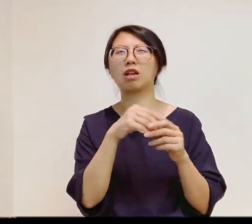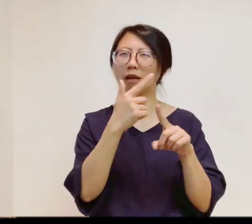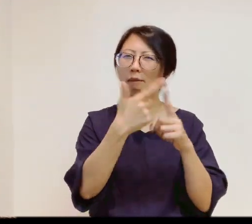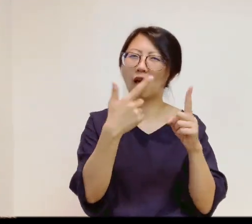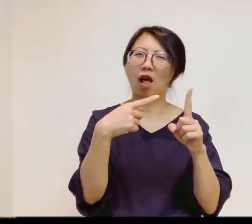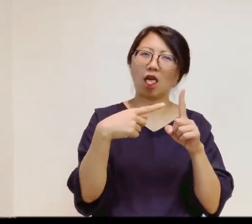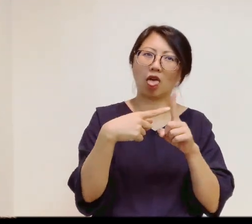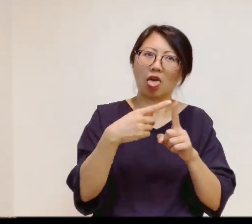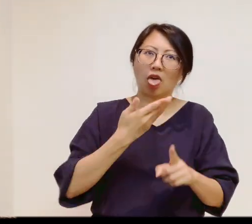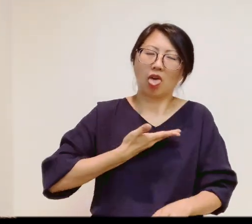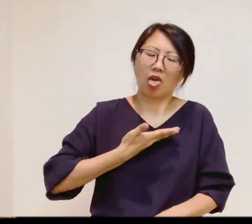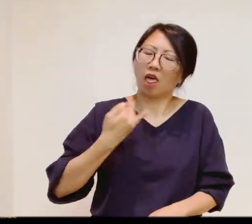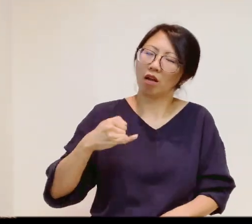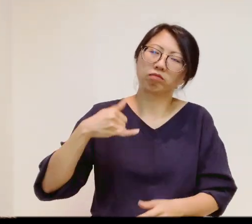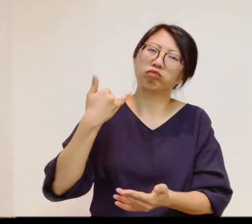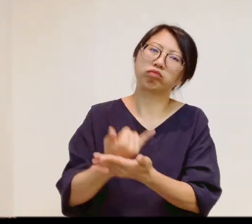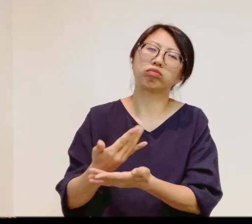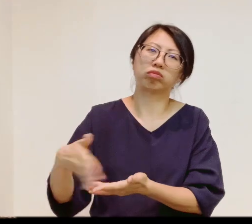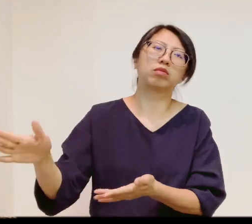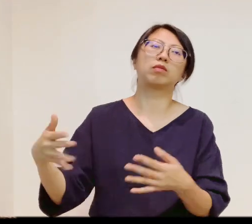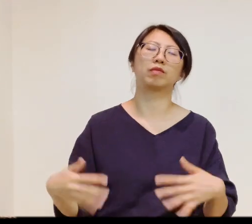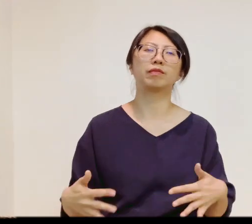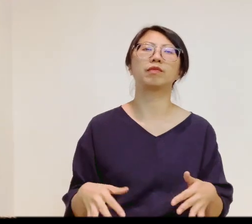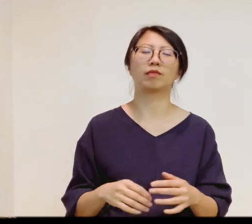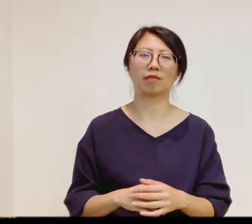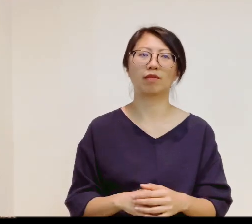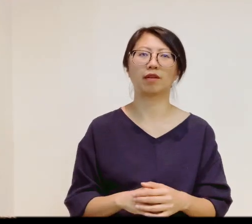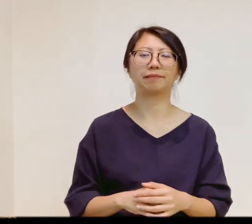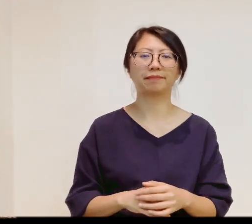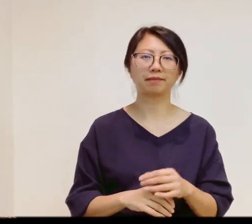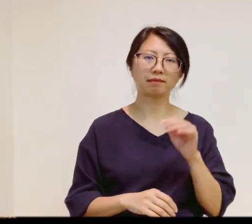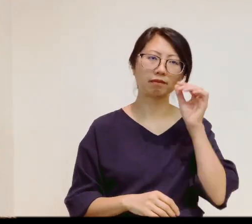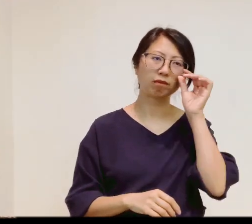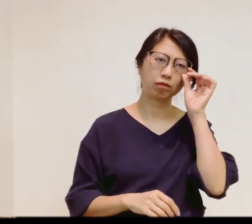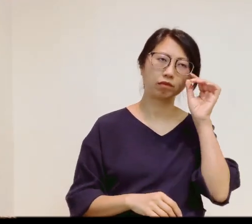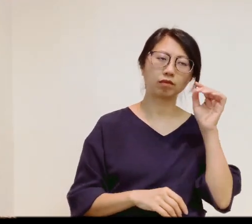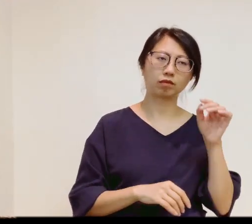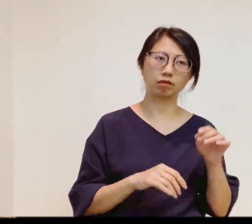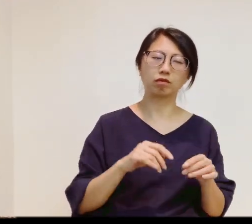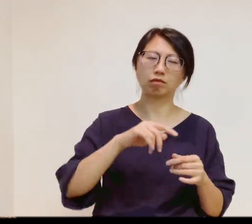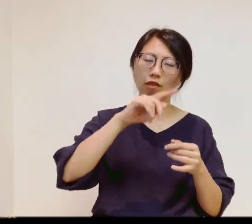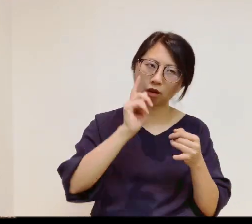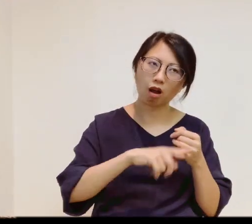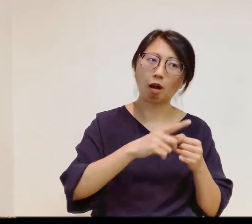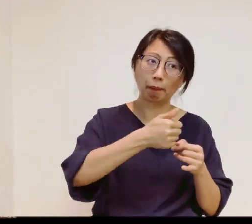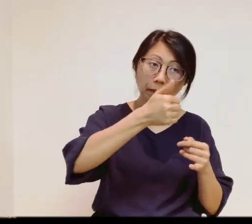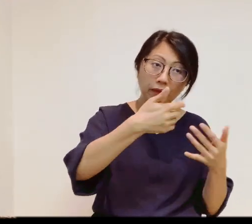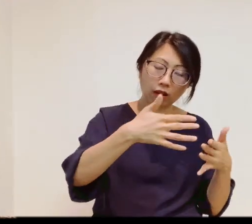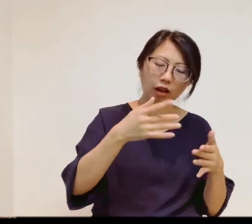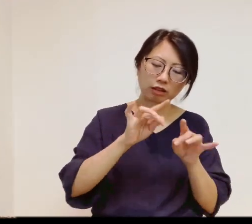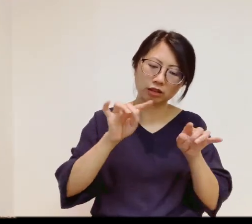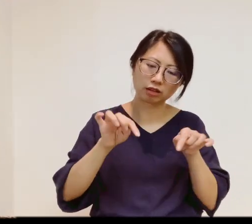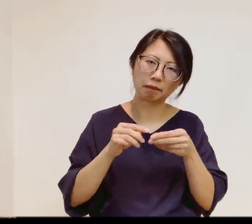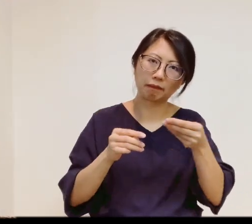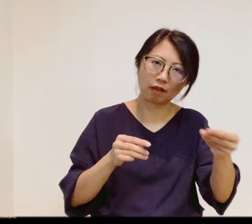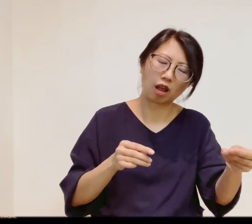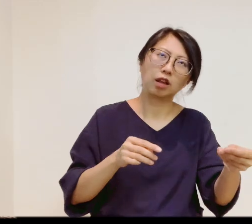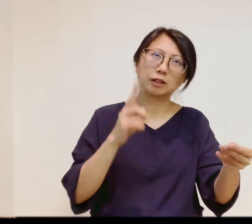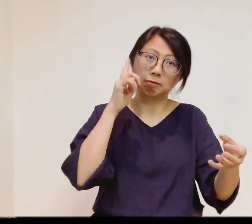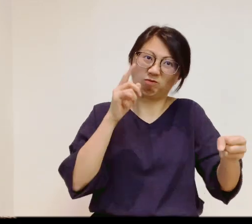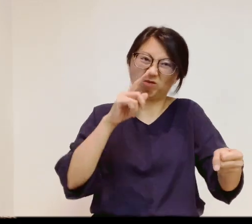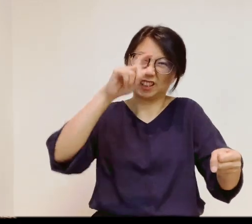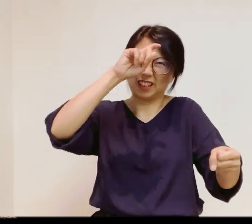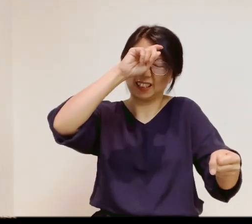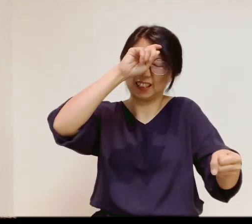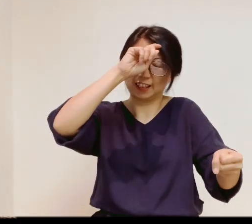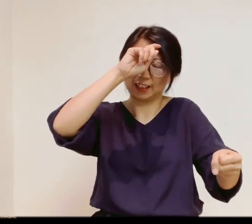段。咁我入去嗰陣時咧，每個人咧就俾一張紙去寫咗個 number。佢話呢張紙你唔可以唔見啊，跌咗嘅話咧就會槍斃你。